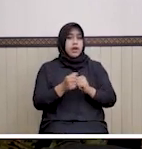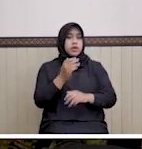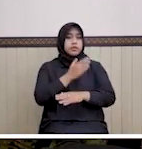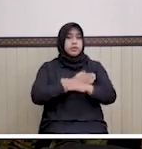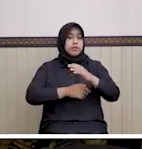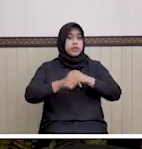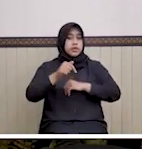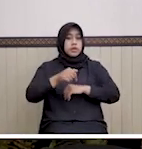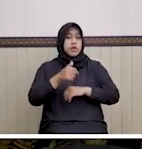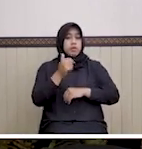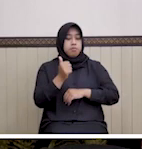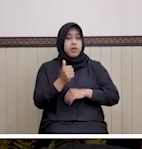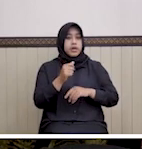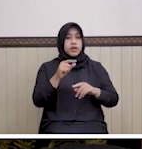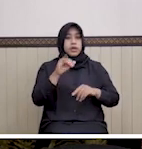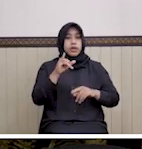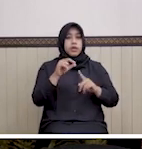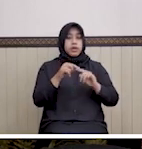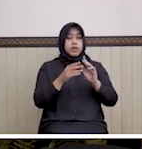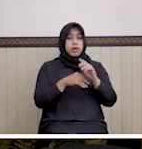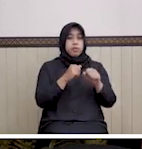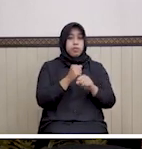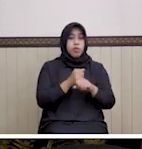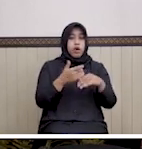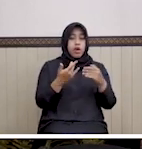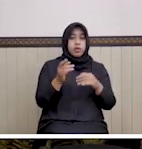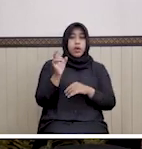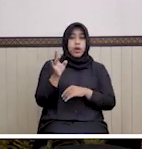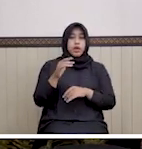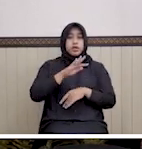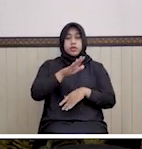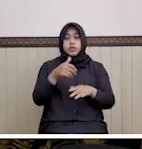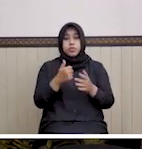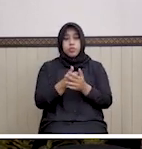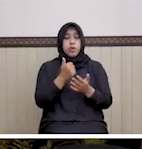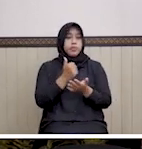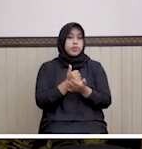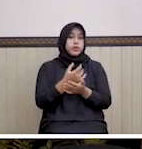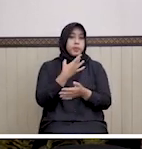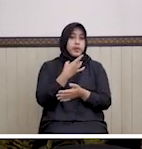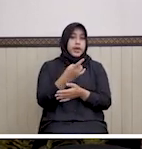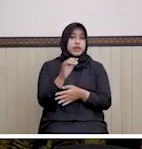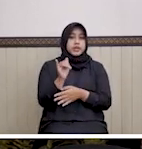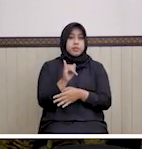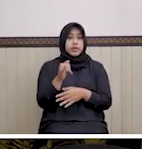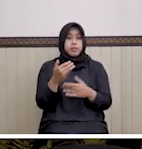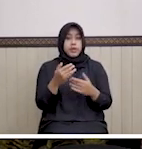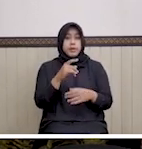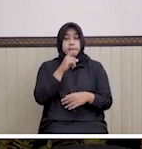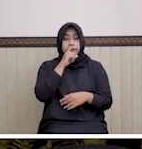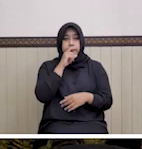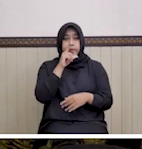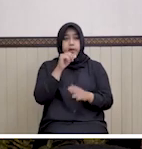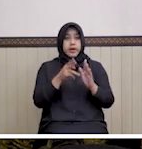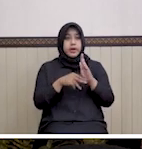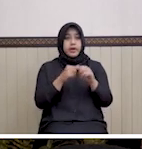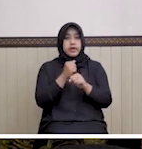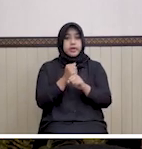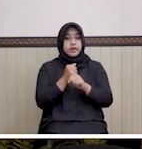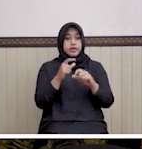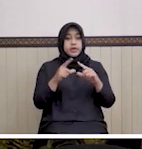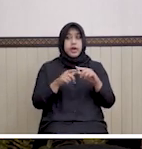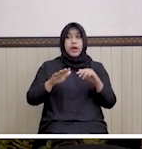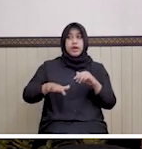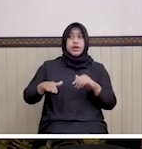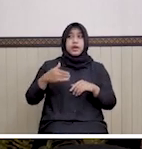disabilitas baik dengan baik pong ataupun dengan yang lainnya dan semuanya menarik Ya seperti paling ini juga adik saya berarti kan karena